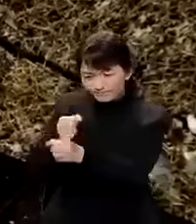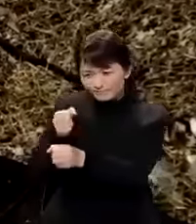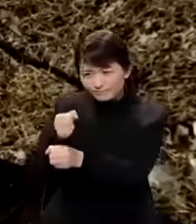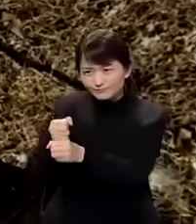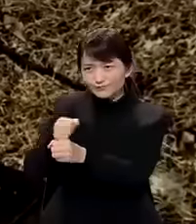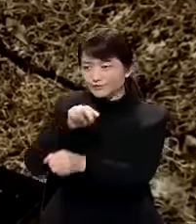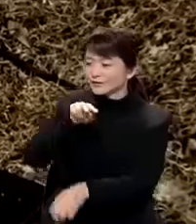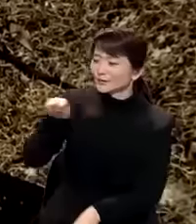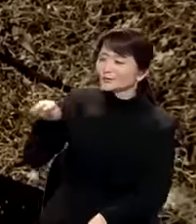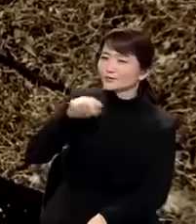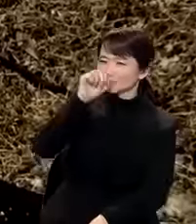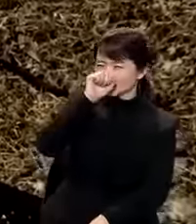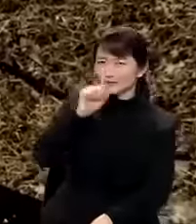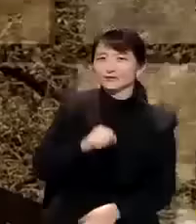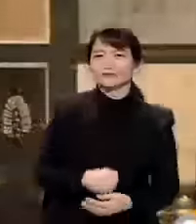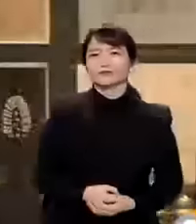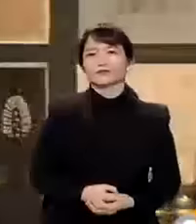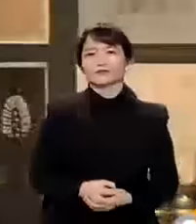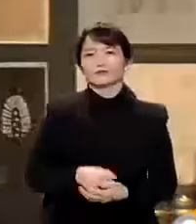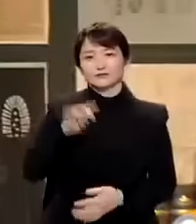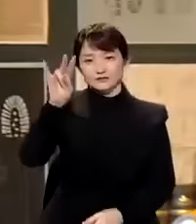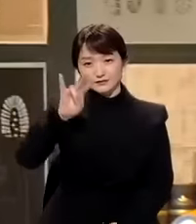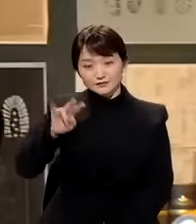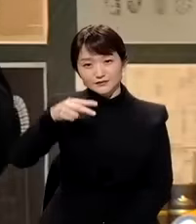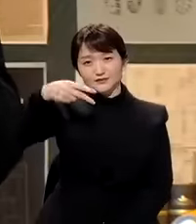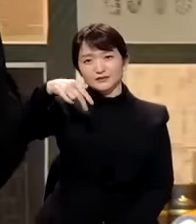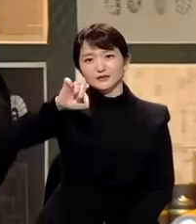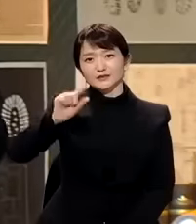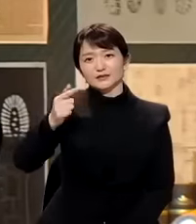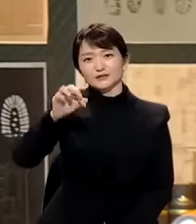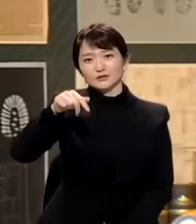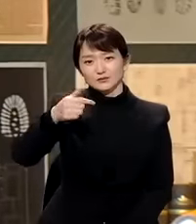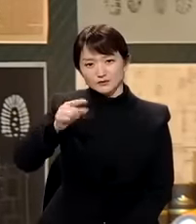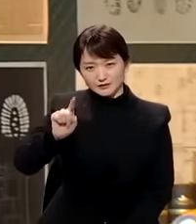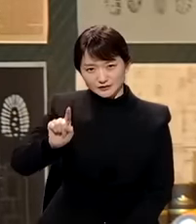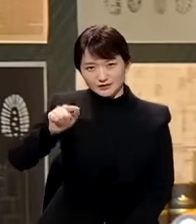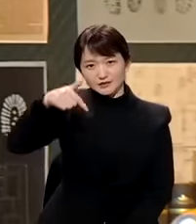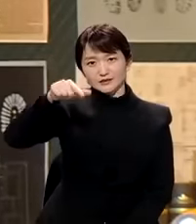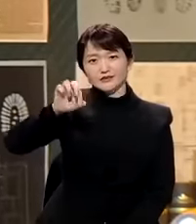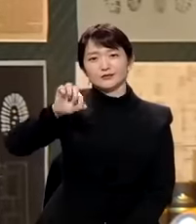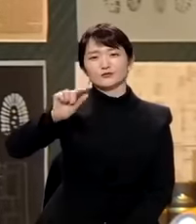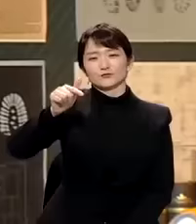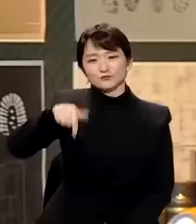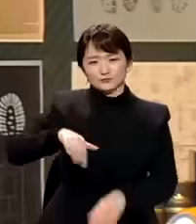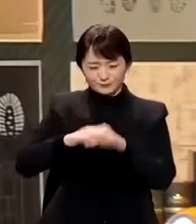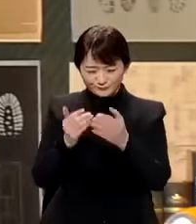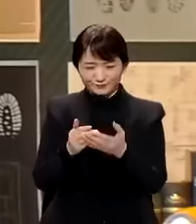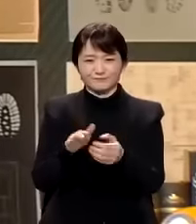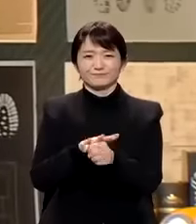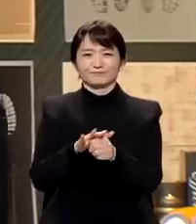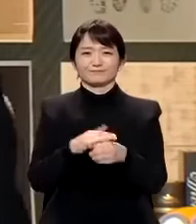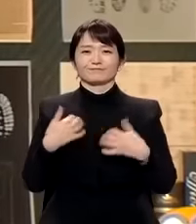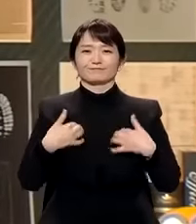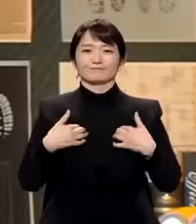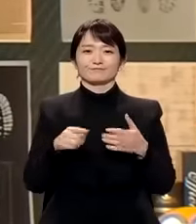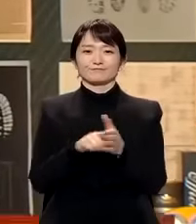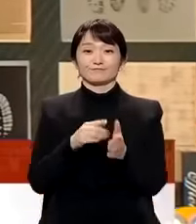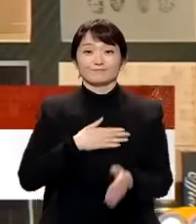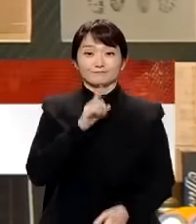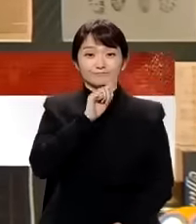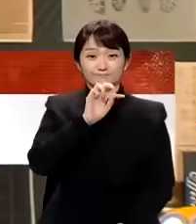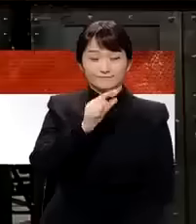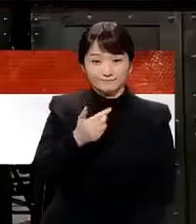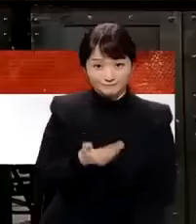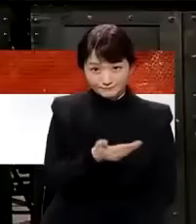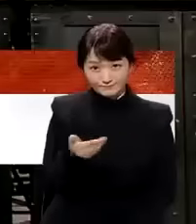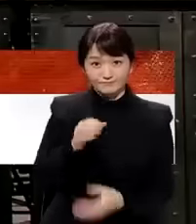청주의 권현용 님 자 그리고 시흥의 신윤아 님 강윤구 님 모두모두 사랑합니다 자 재밌는 물론 의리로 함께하는 아세